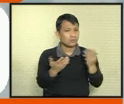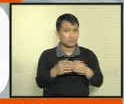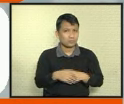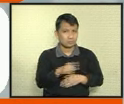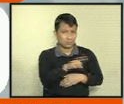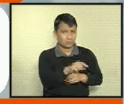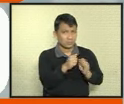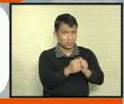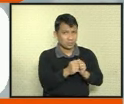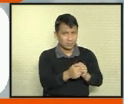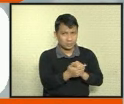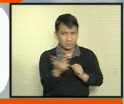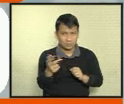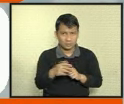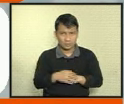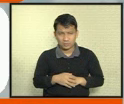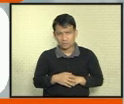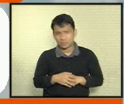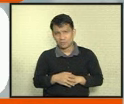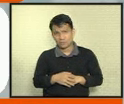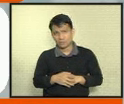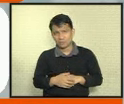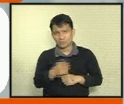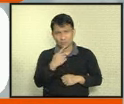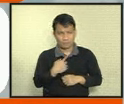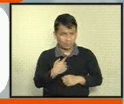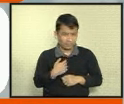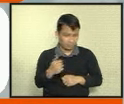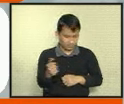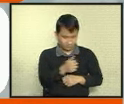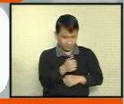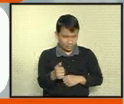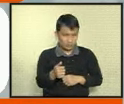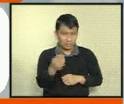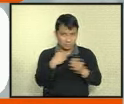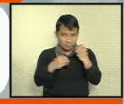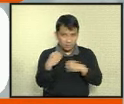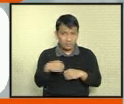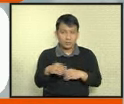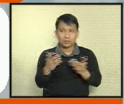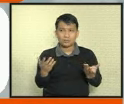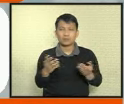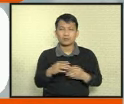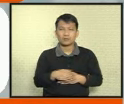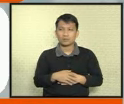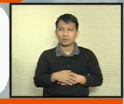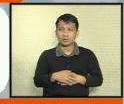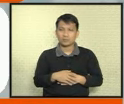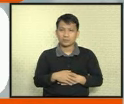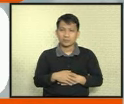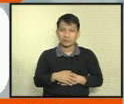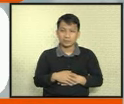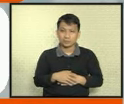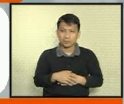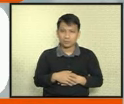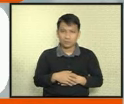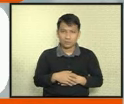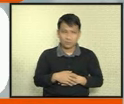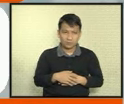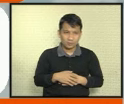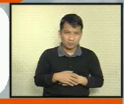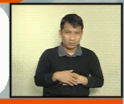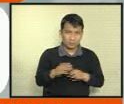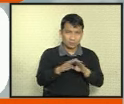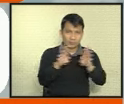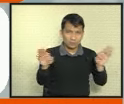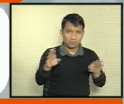kasama kayo doon, di ba? Oh, yung pinapakain ko sa inyo pag yung kumakain tayo sa labas. Yung pinang ano nyo, pinang ano nyo, open